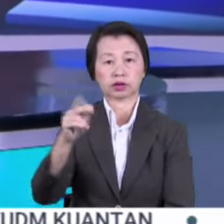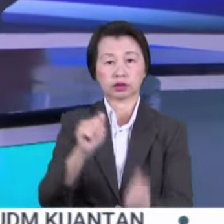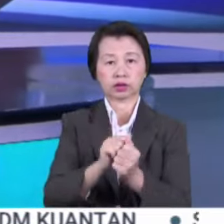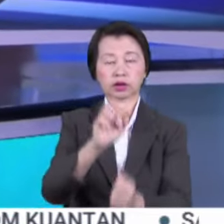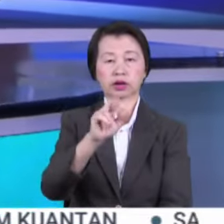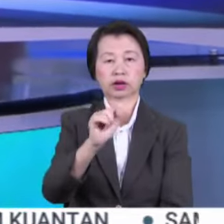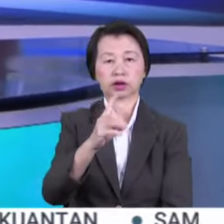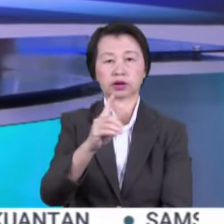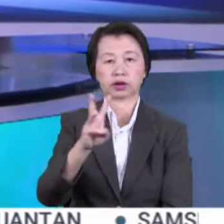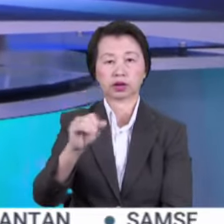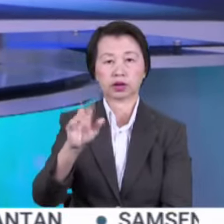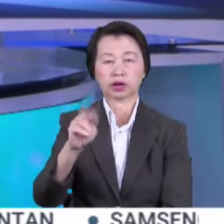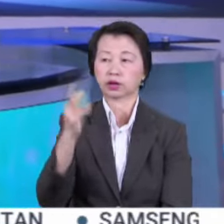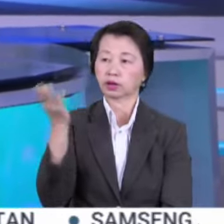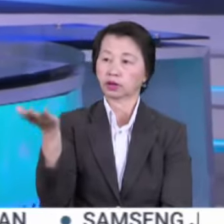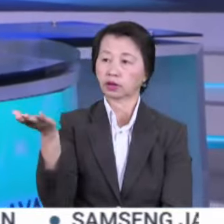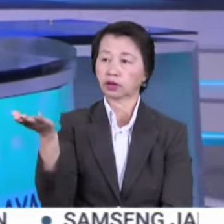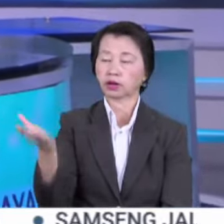bersama